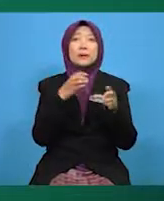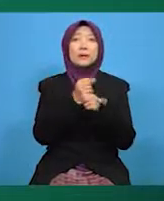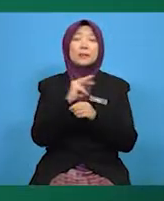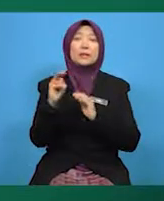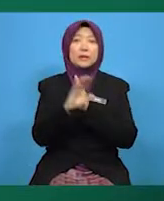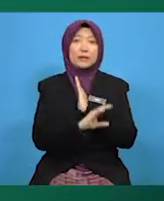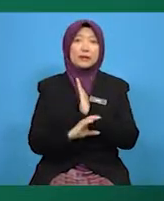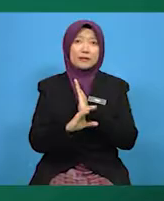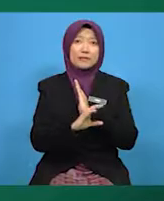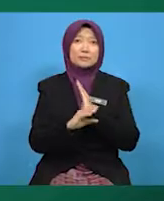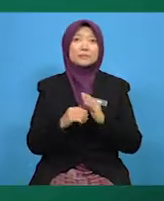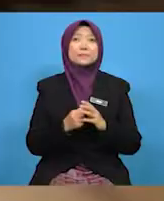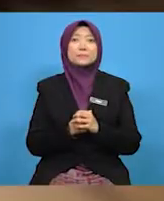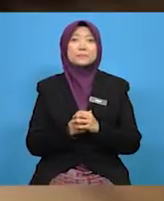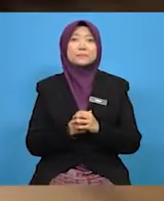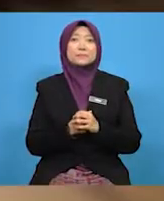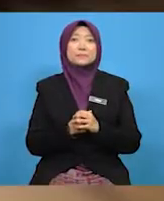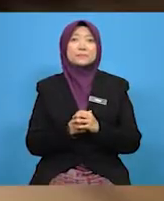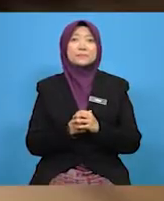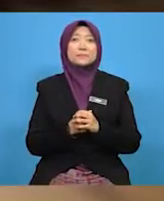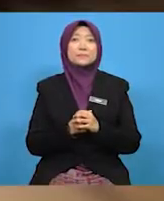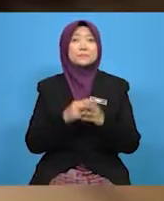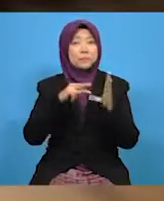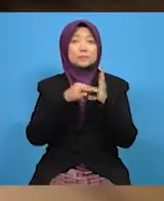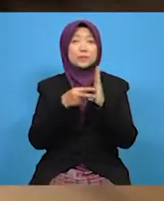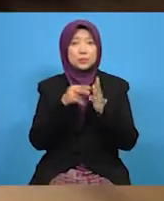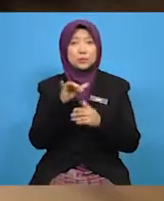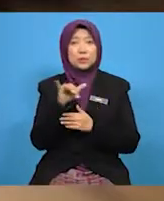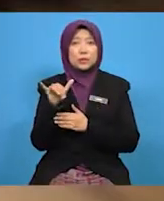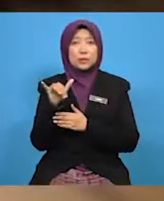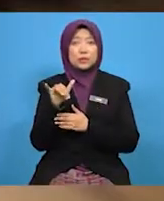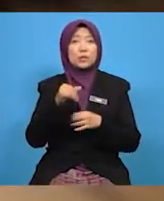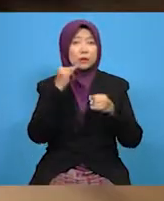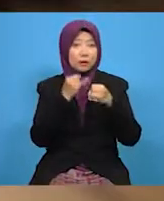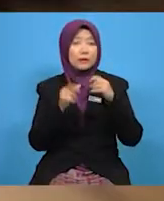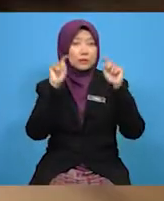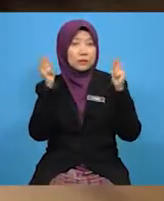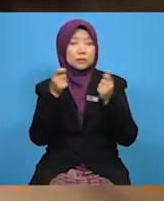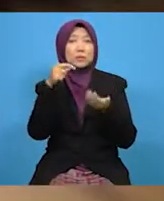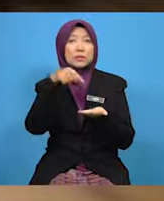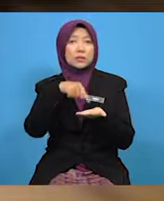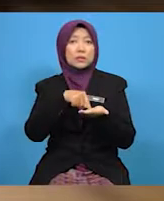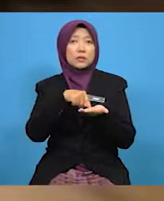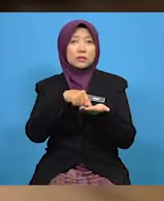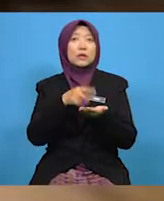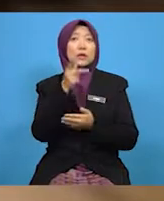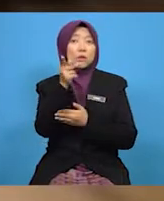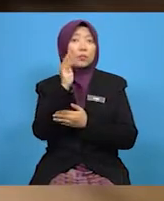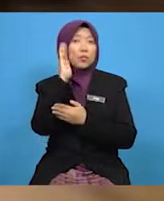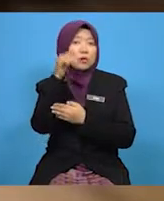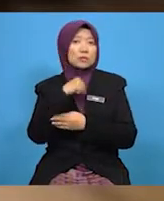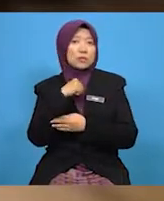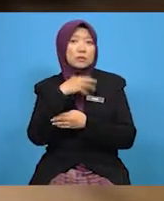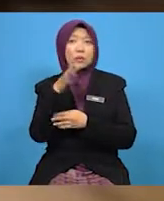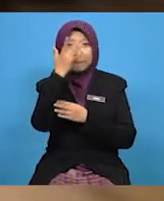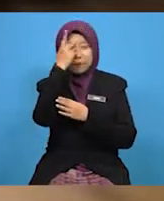pendapatan negara. Hal ini bermaksud pada akhir episod ini, kamu sendiri sudah